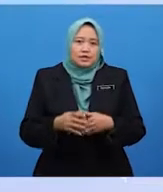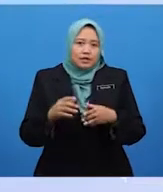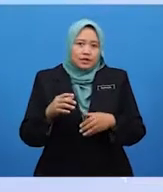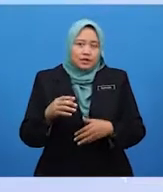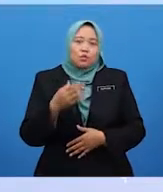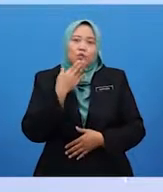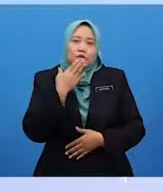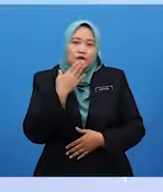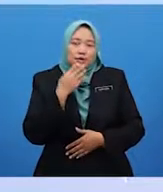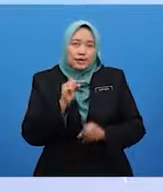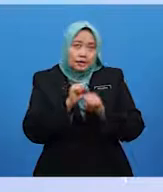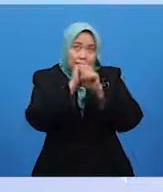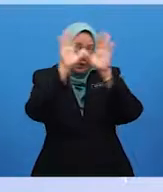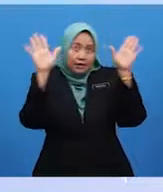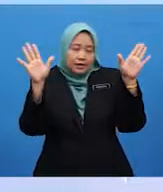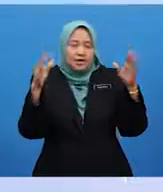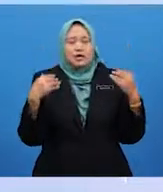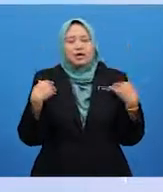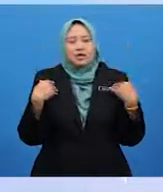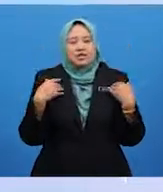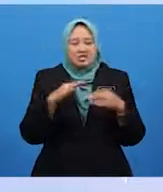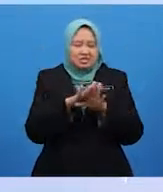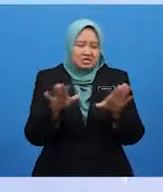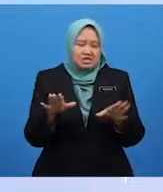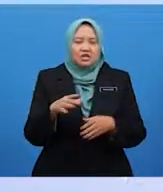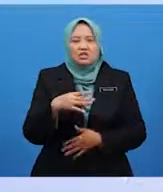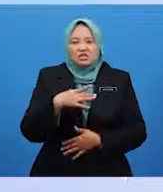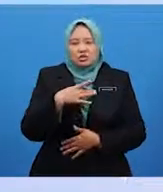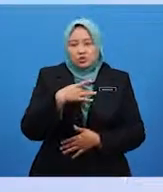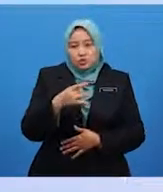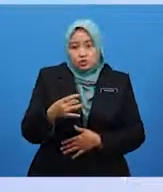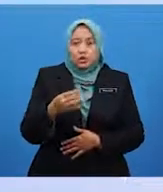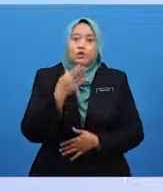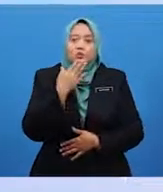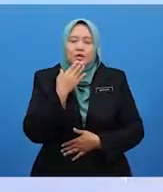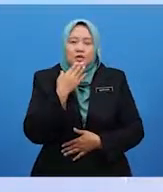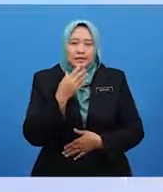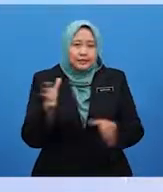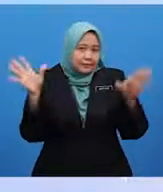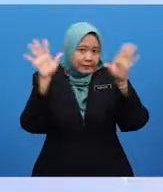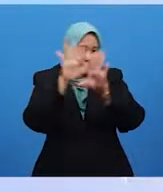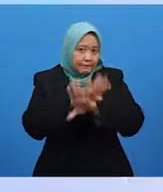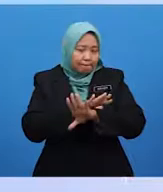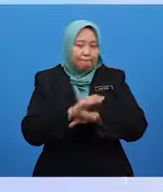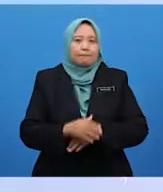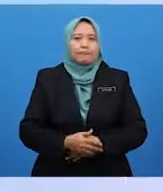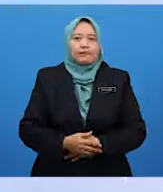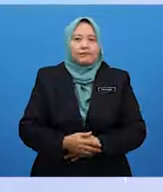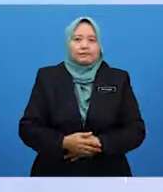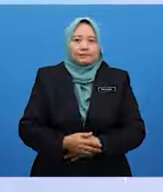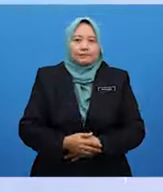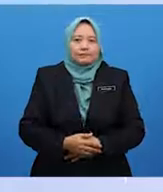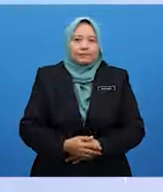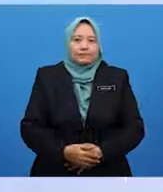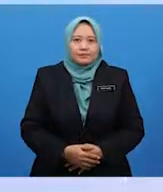berkata, keindahan kesenian bukan terletak pada kecantikan sesuatu benda, tetapi apa-apa yang dapat ditafsir